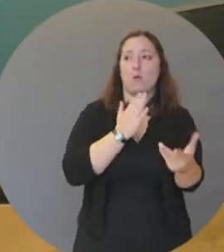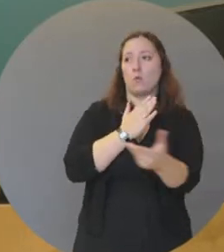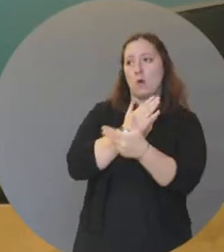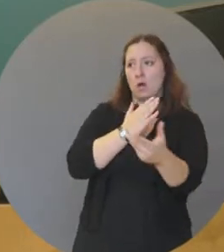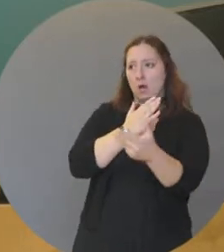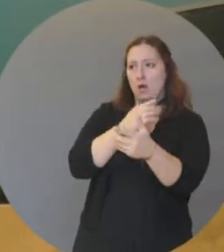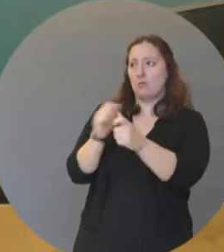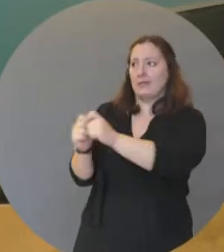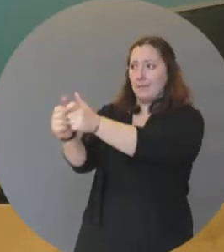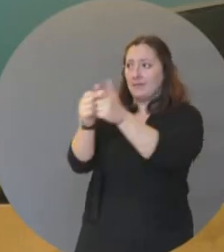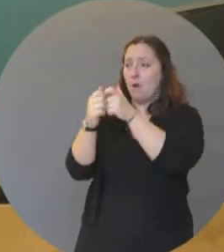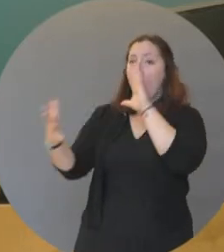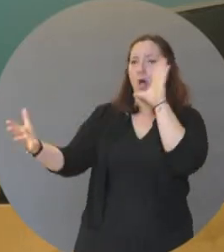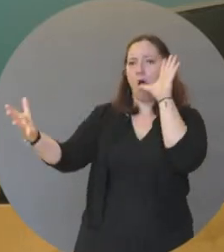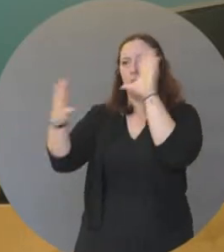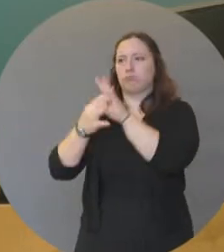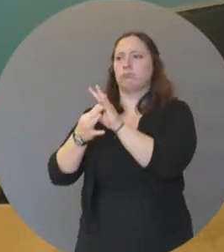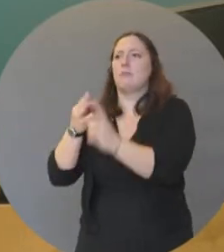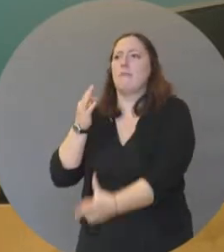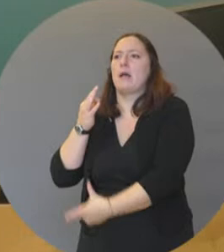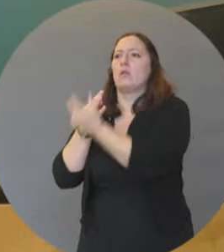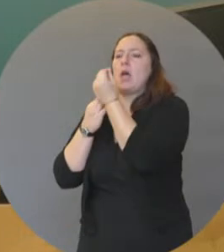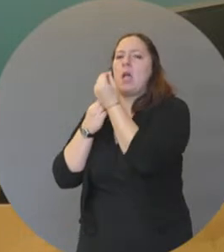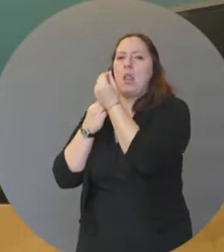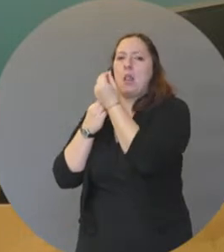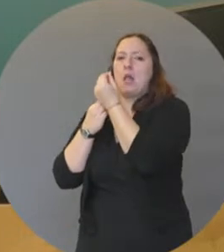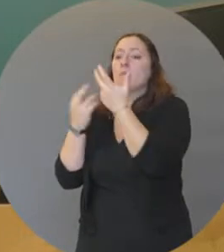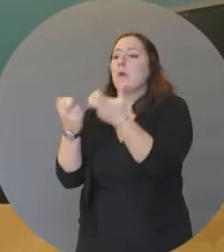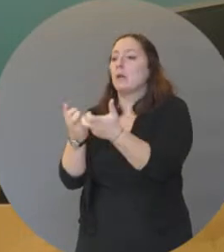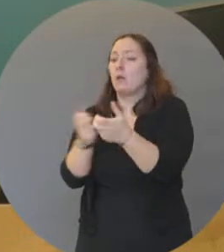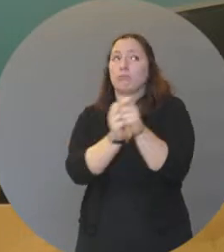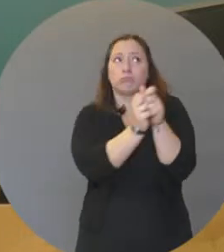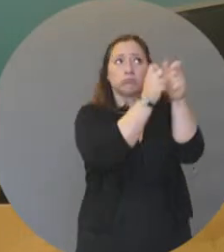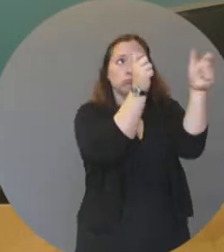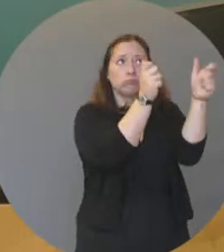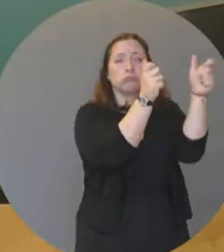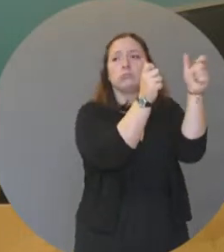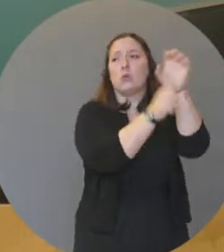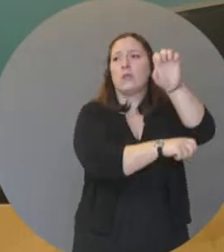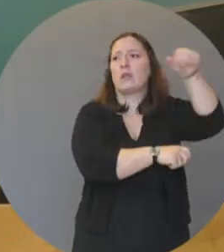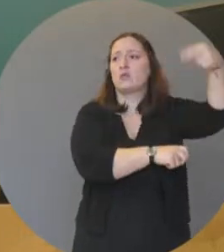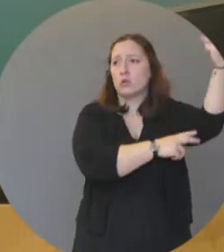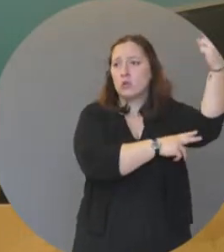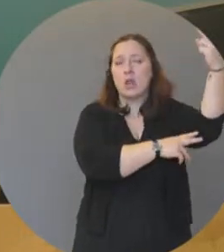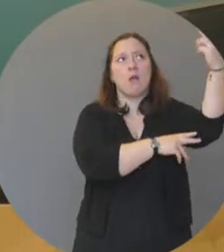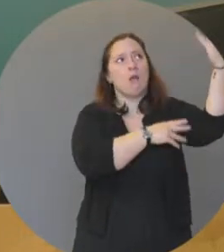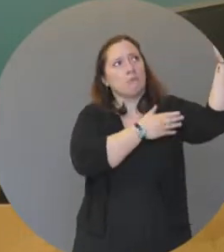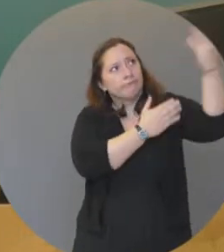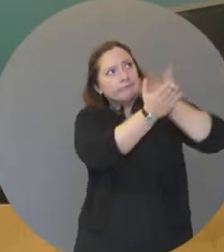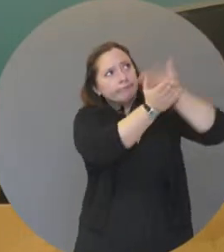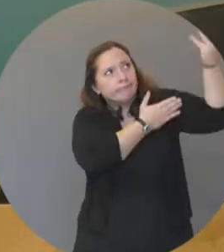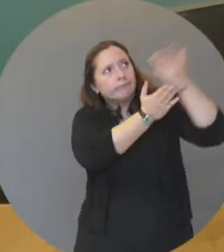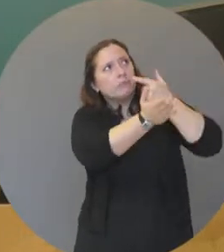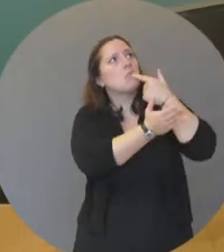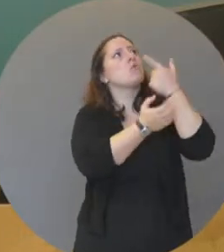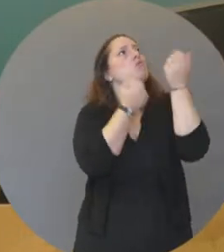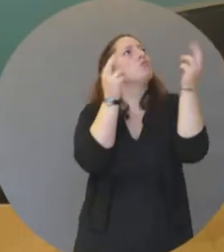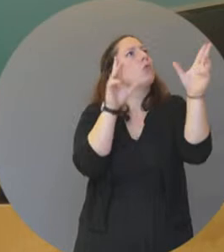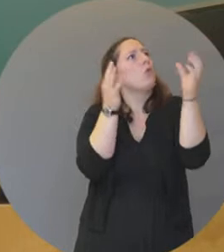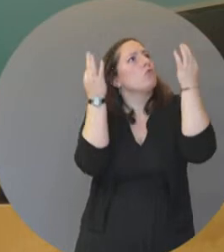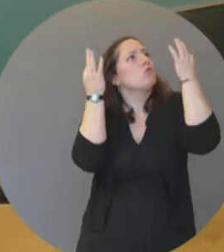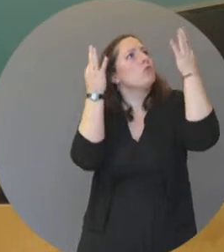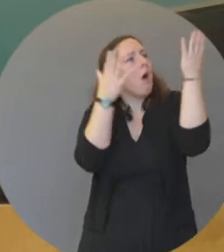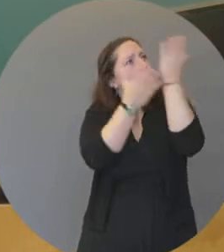concerté concerté avec l'Éducation nationale en premier lieu afin de dégager de l'espace et du temps